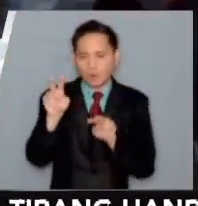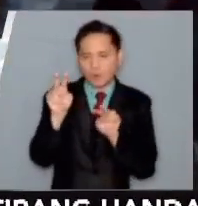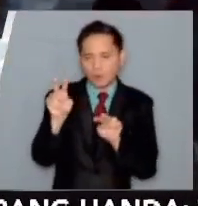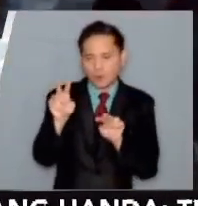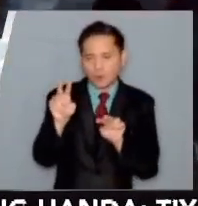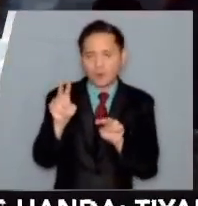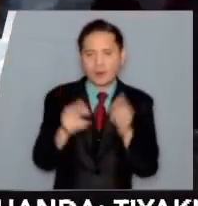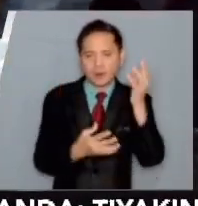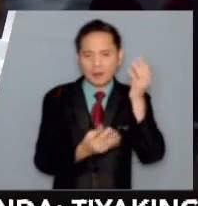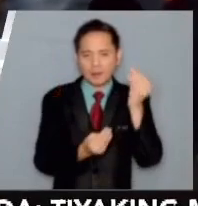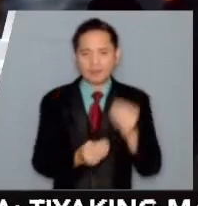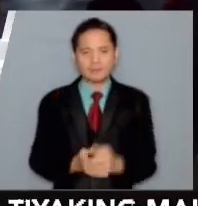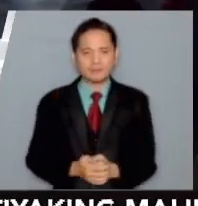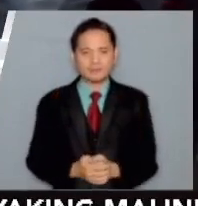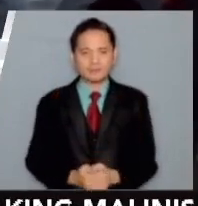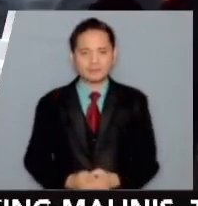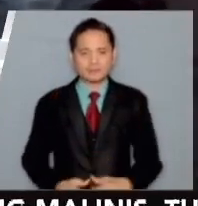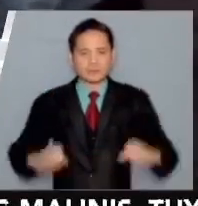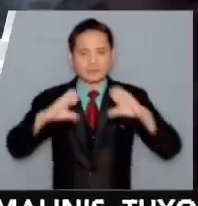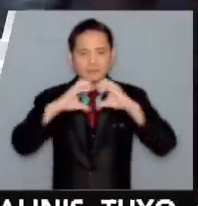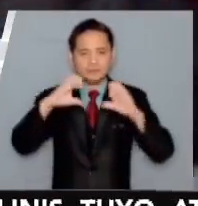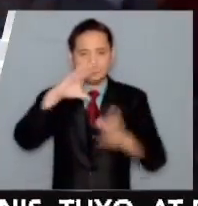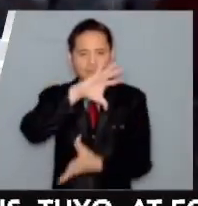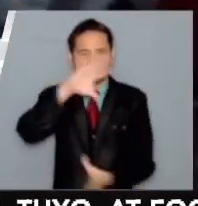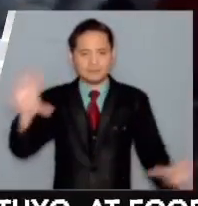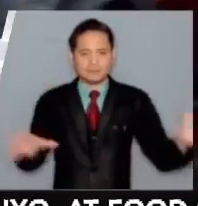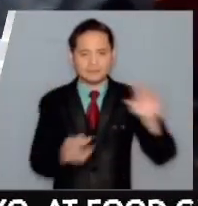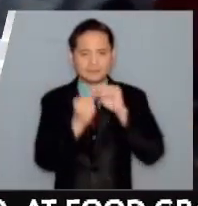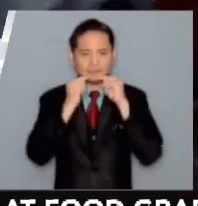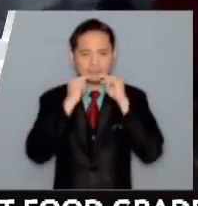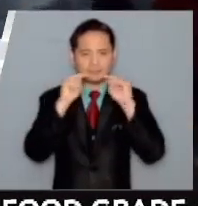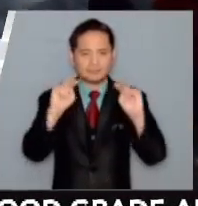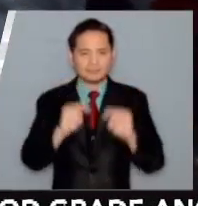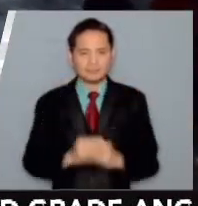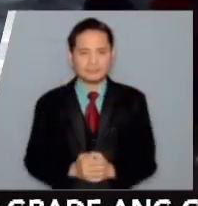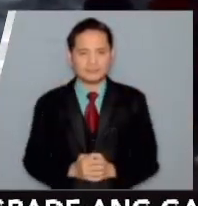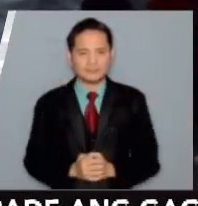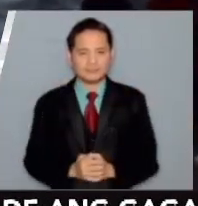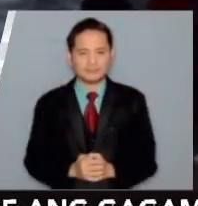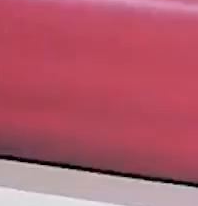balita sa Maynila. Ako po si Darlene Kai para sa GMA Integrated News.